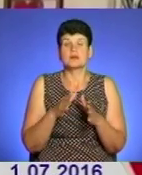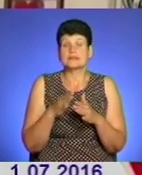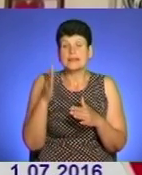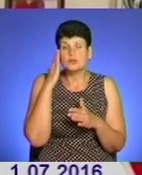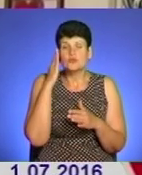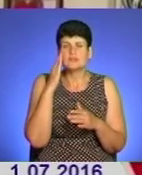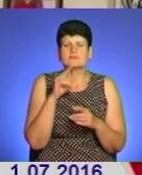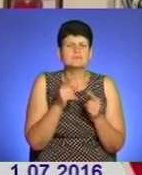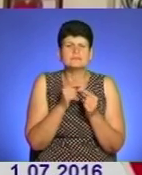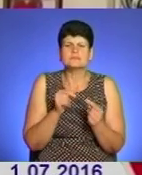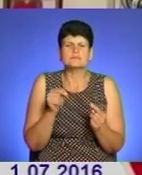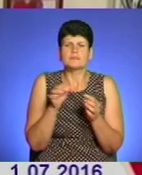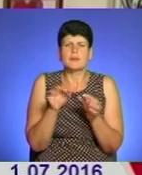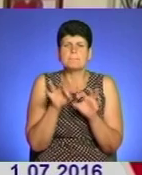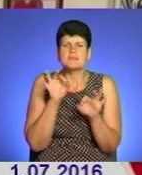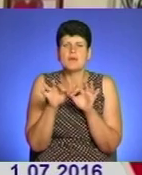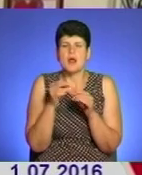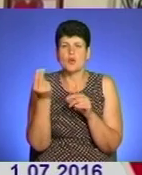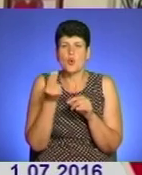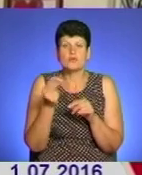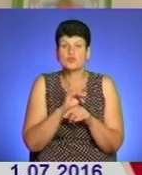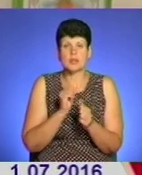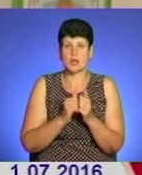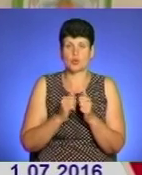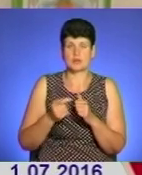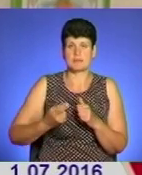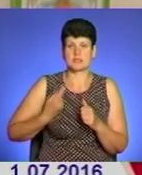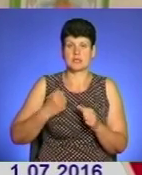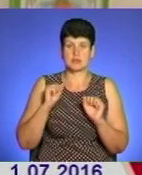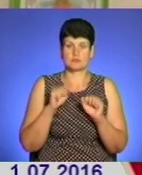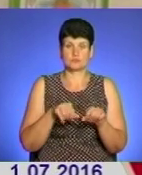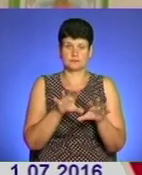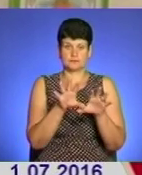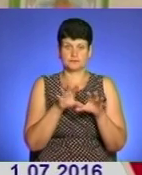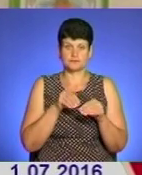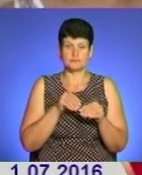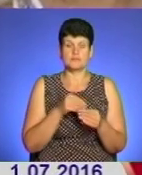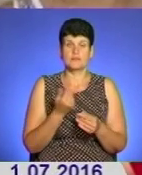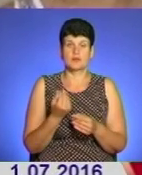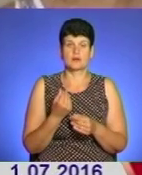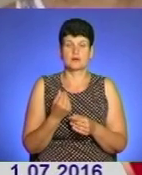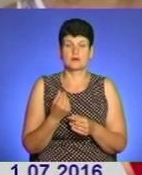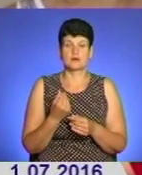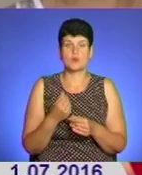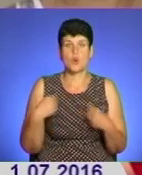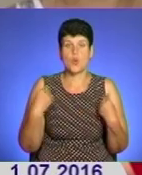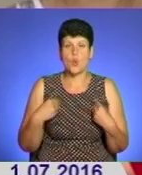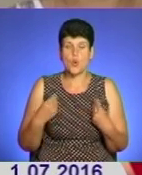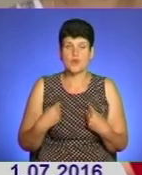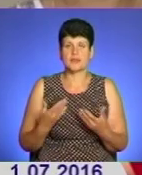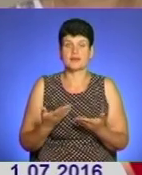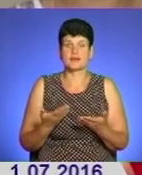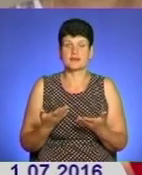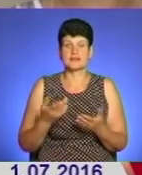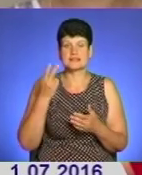уміло підбирає кольори, їхні відтінки, що не кожна майстриня зможе перейняти її узори. Одяг,